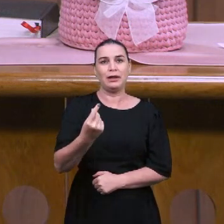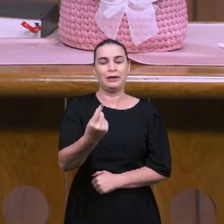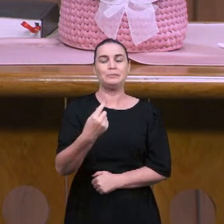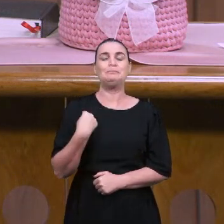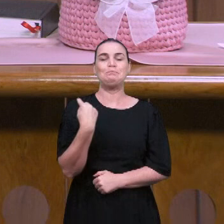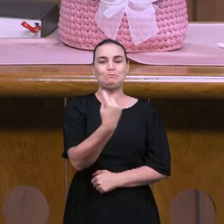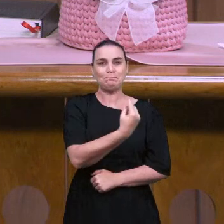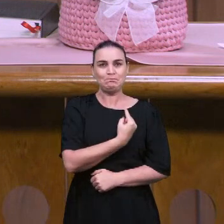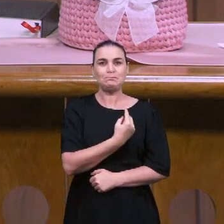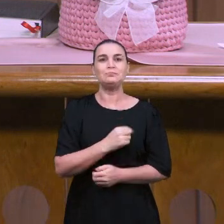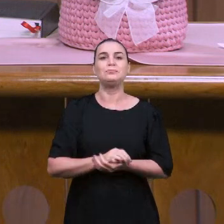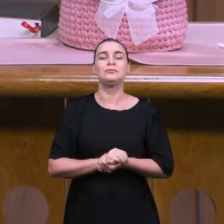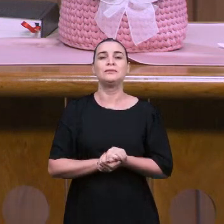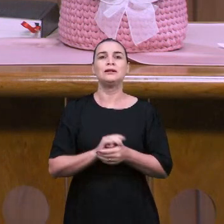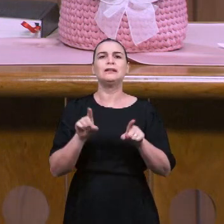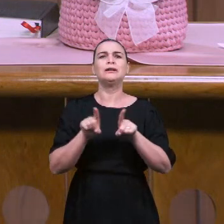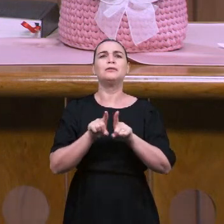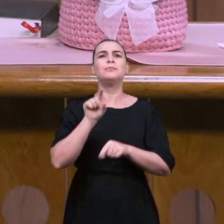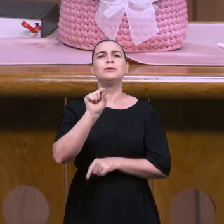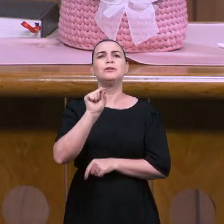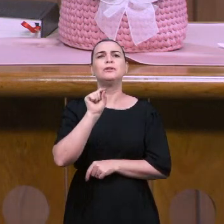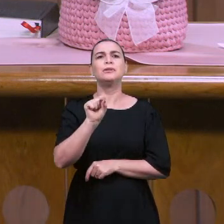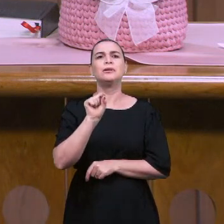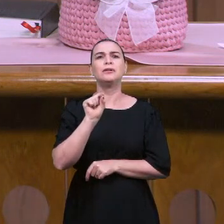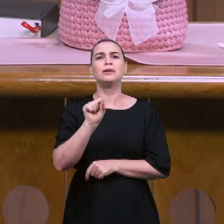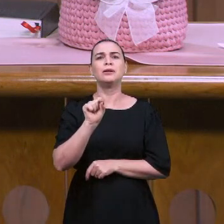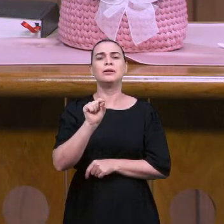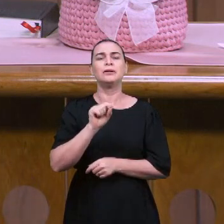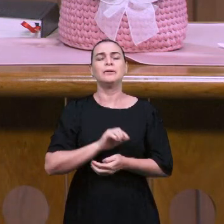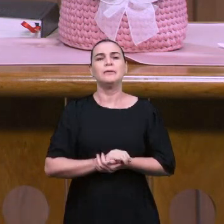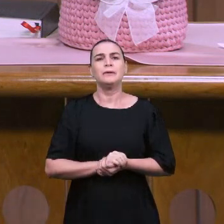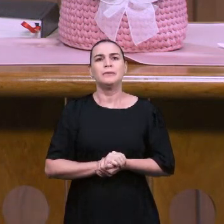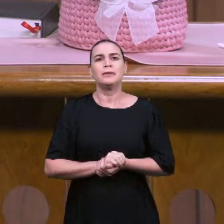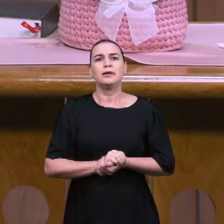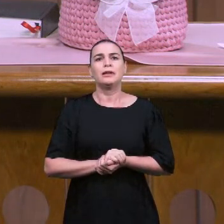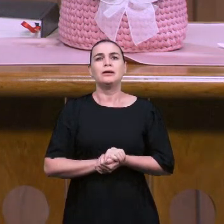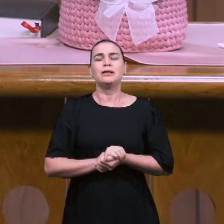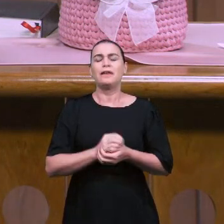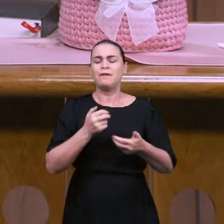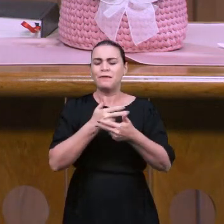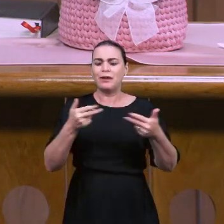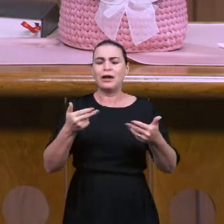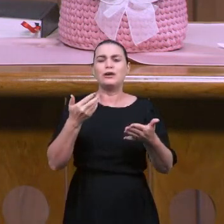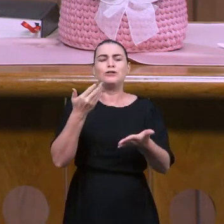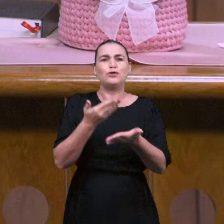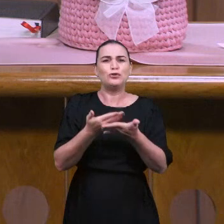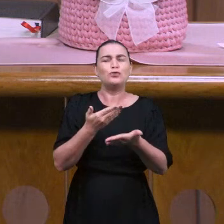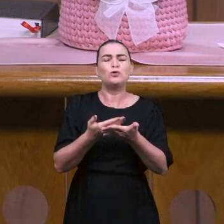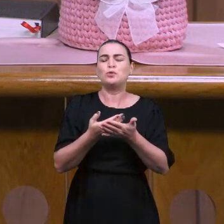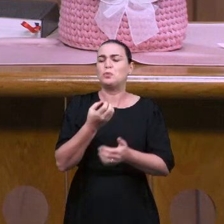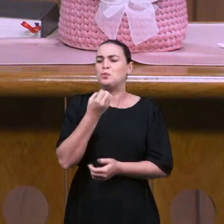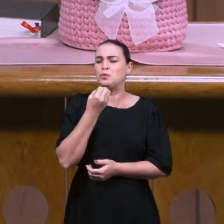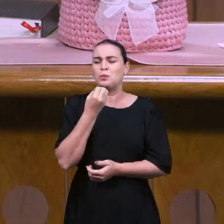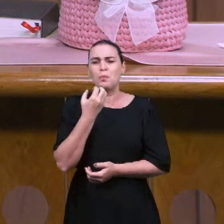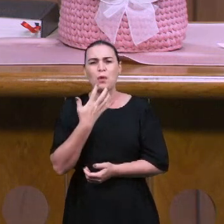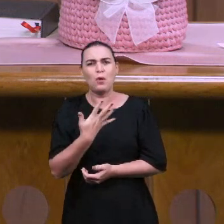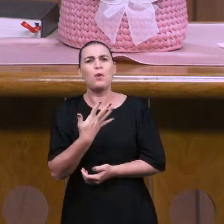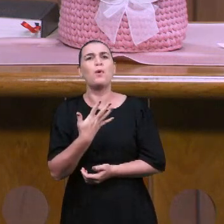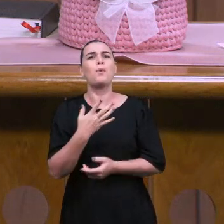eu une participation, d'ailleurs très bonne. Et nous comprenons que les frères qui se